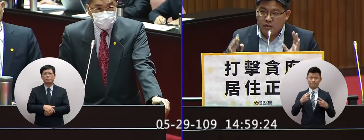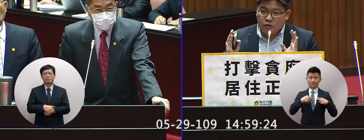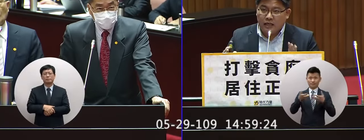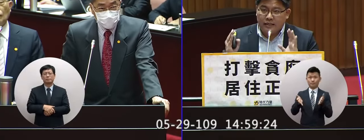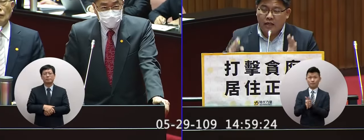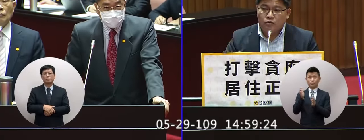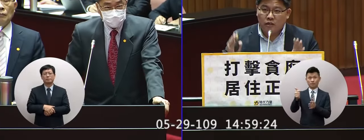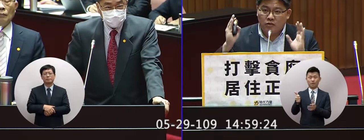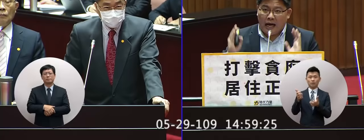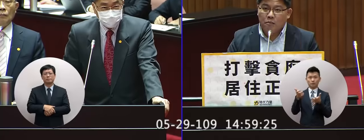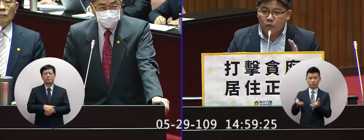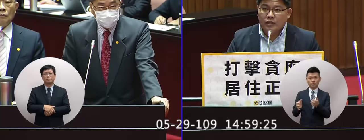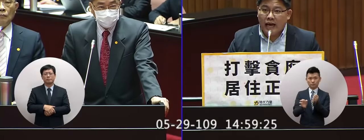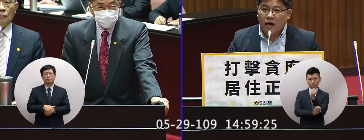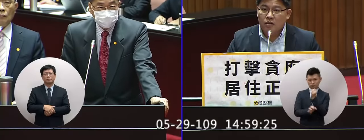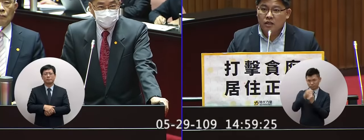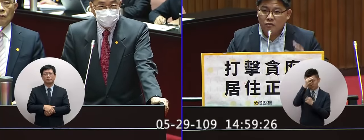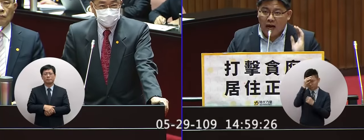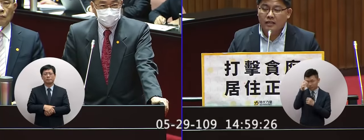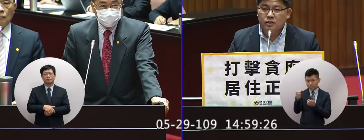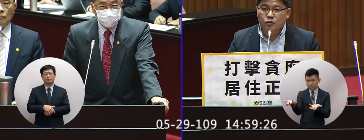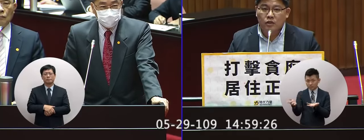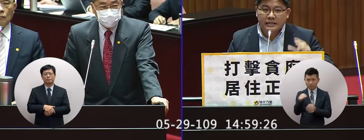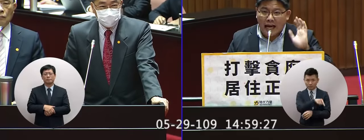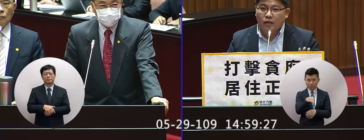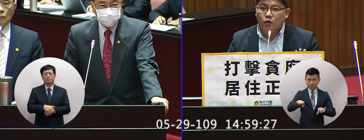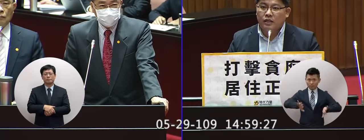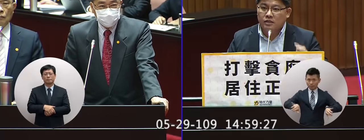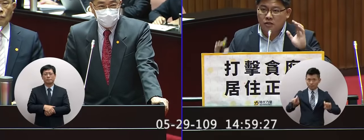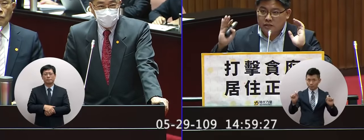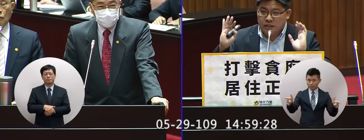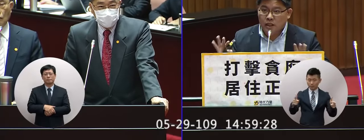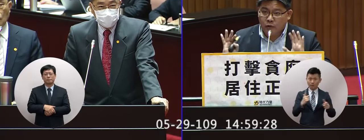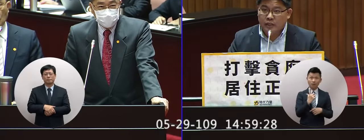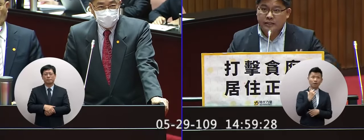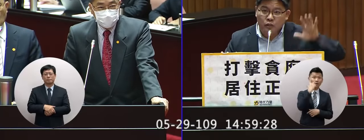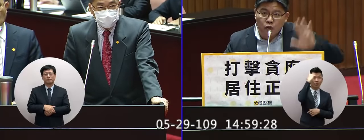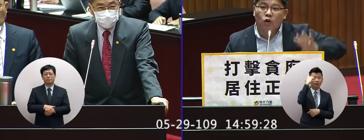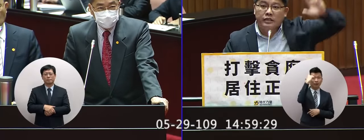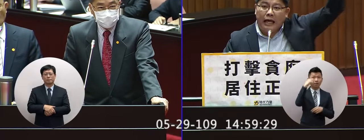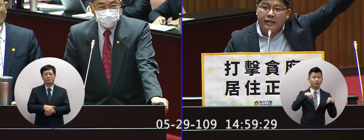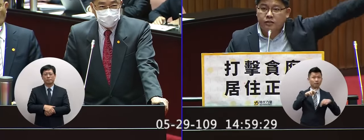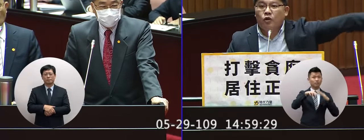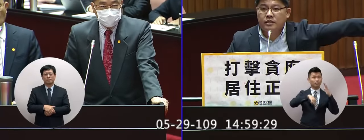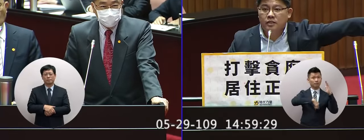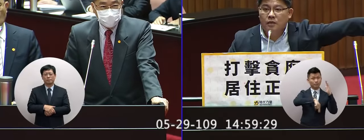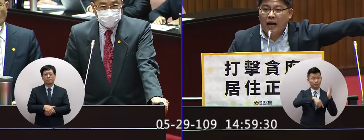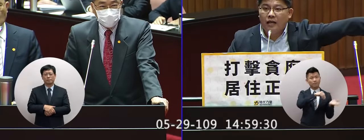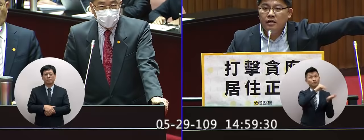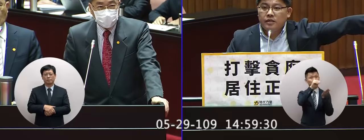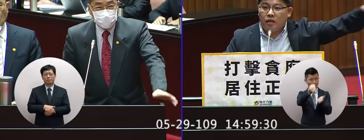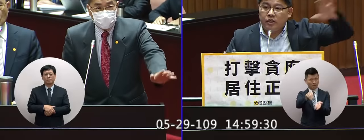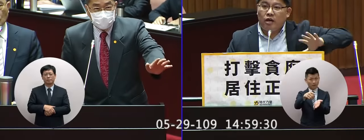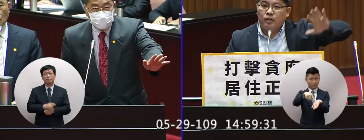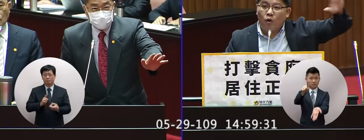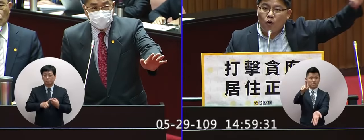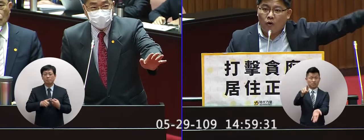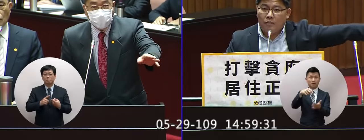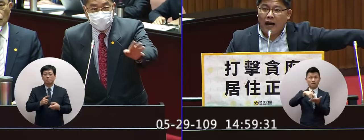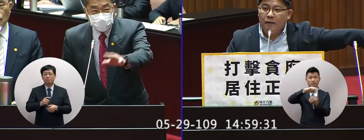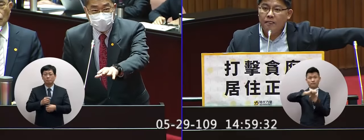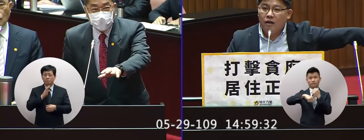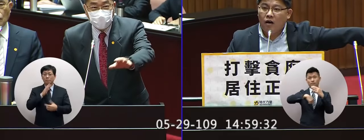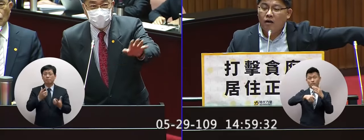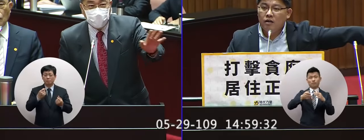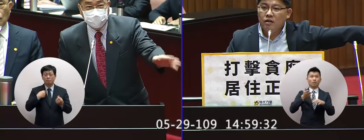部长那个重大贪腐的法案不一样哦。这个法案是说上一回的时候，行政院已经送来送一次了嘛。结果李焕英无